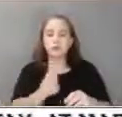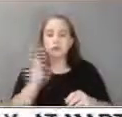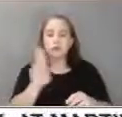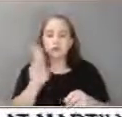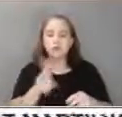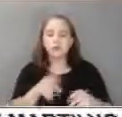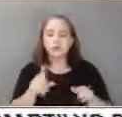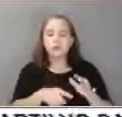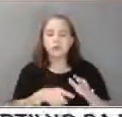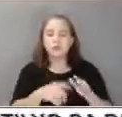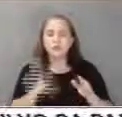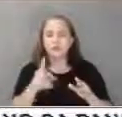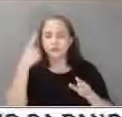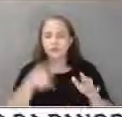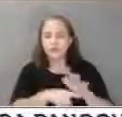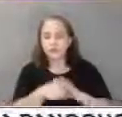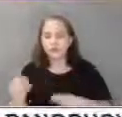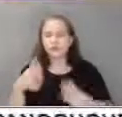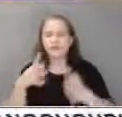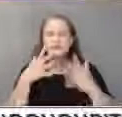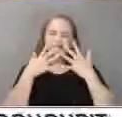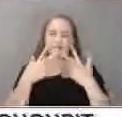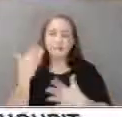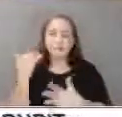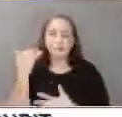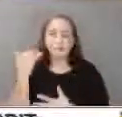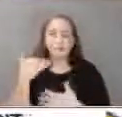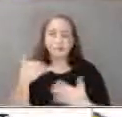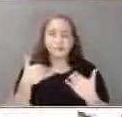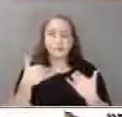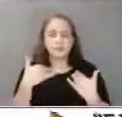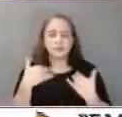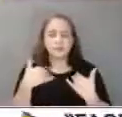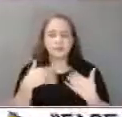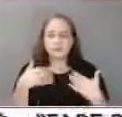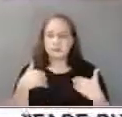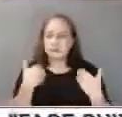illegal possession of firearms and ammunition. Rod Laguzad para sa Bayan.